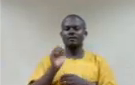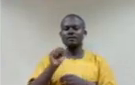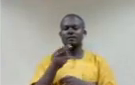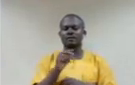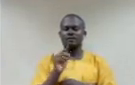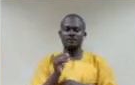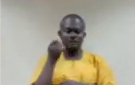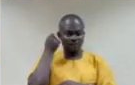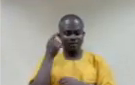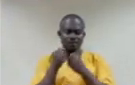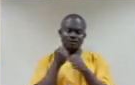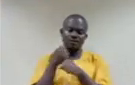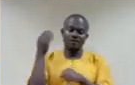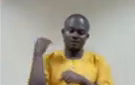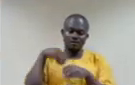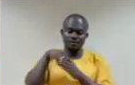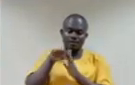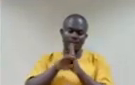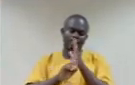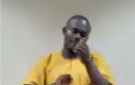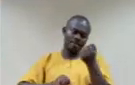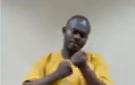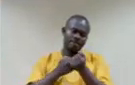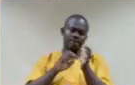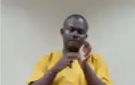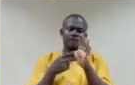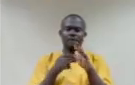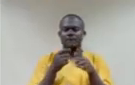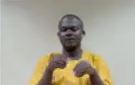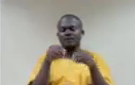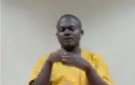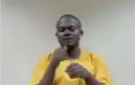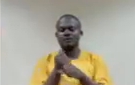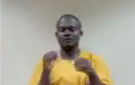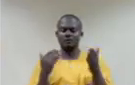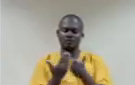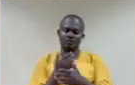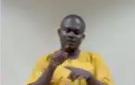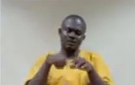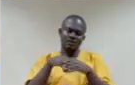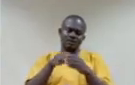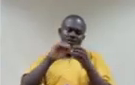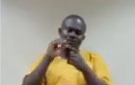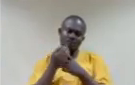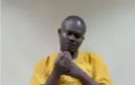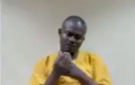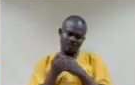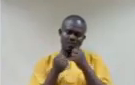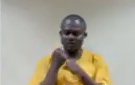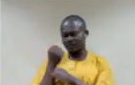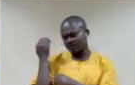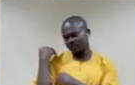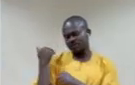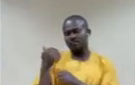muco mu mwaka ushize muri iyo gahunda yo gutera inkunga imishinga itanga akazi gashya ishingiye ku muco n'ubuhanzi mu mwaka ushize